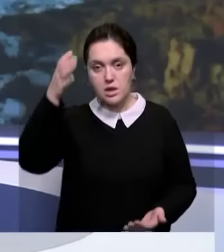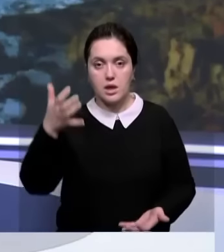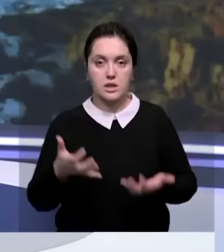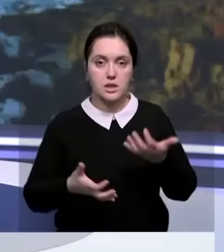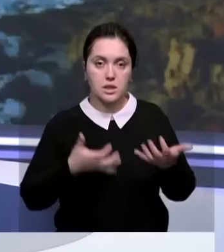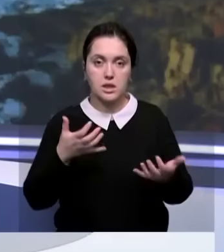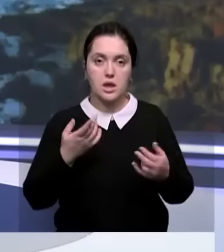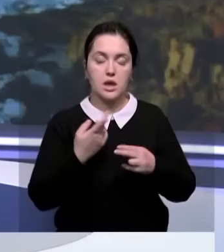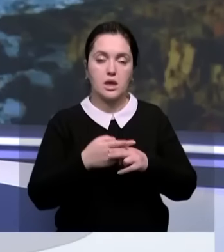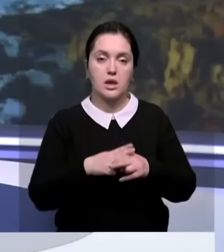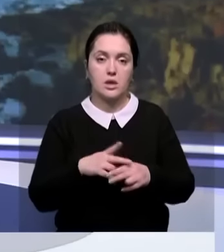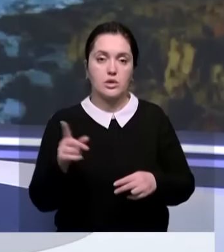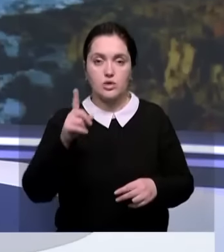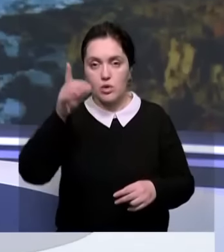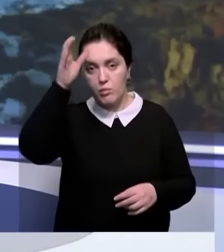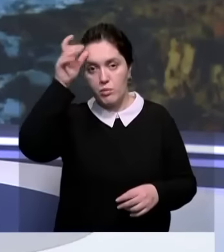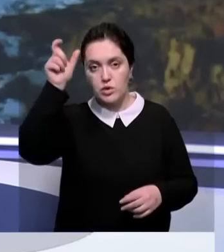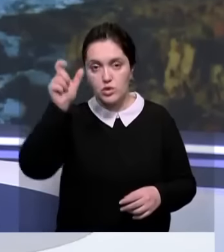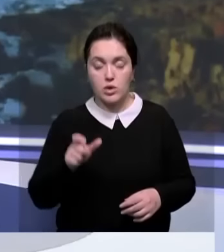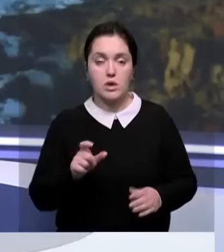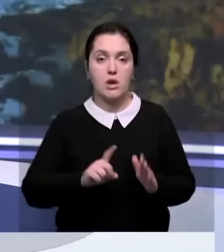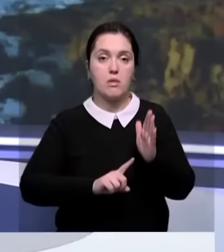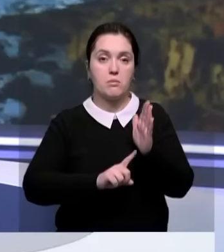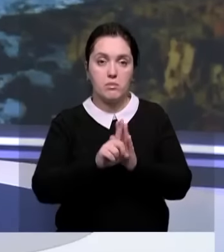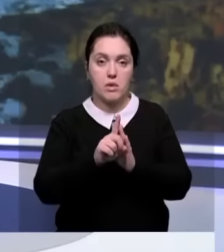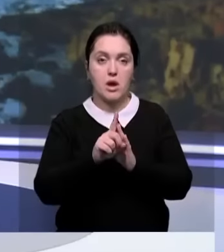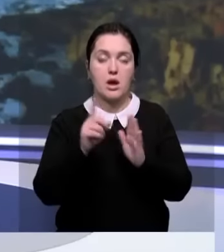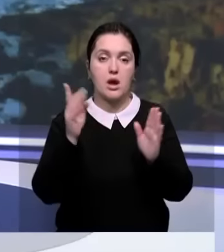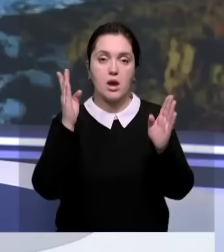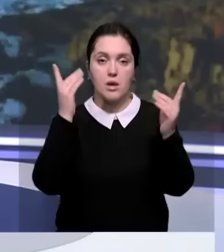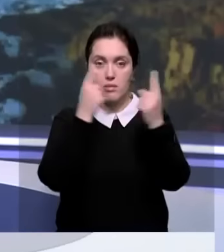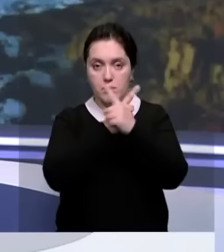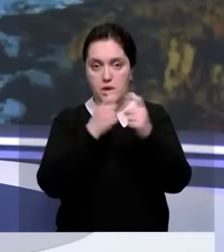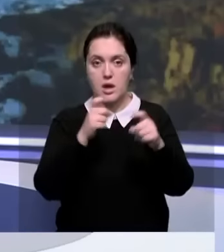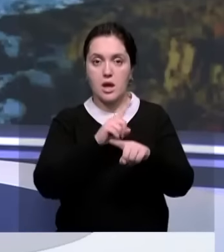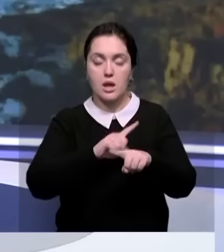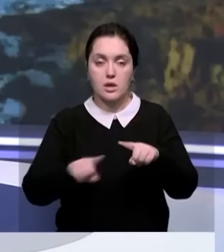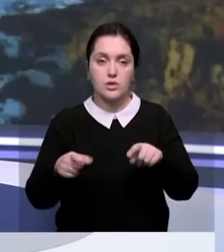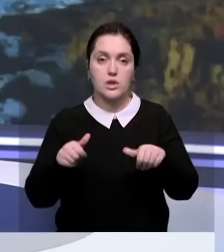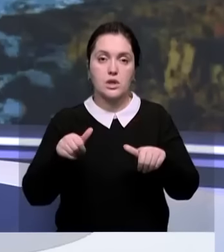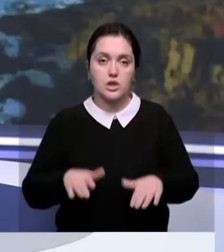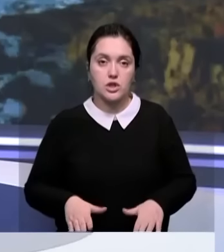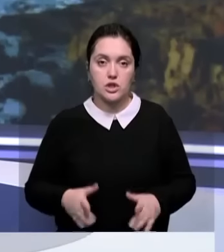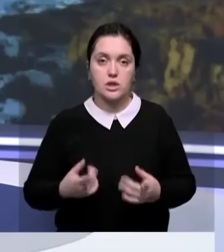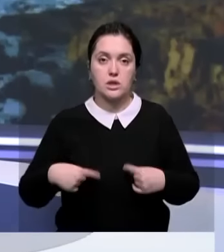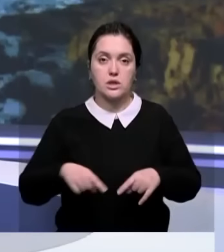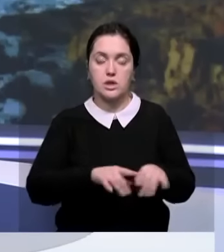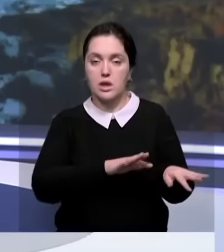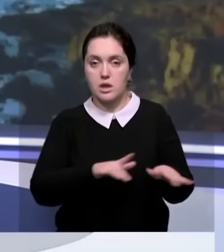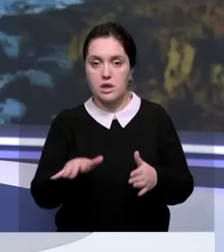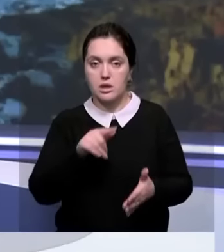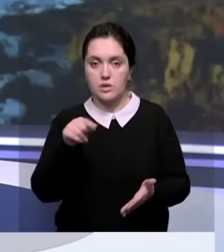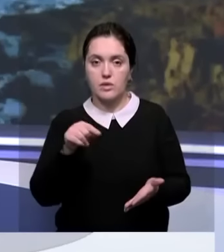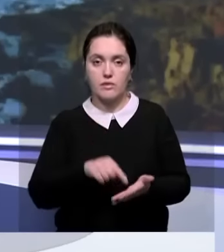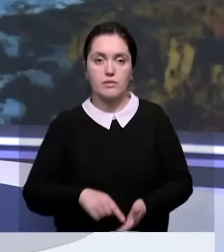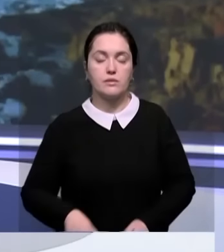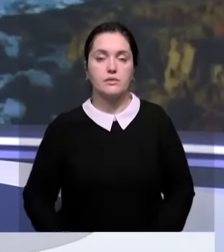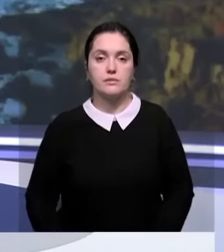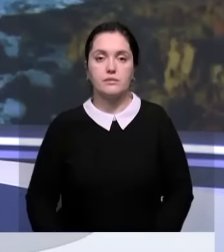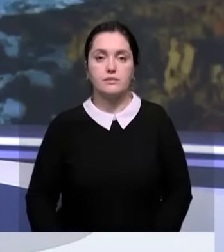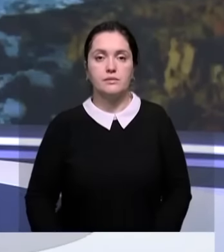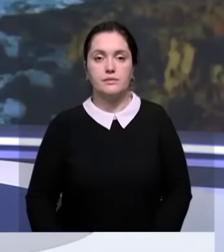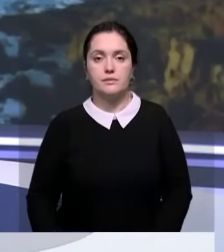создан Казанский научно-исследовательский институт. Но чтобы ученые могли приступить к работе, экологи призывают ускорить решение организационных